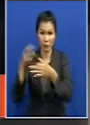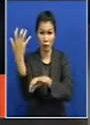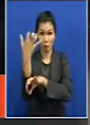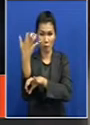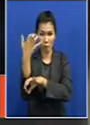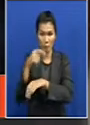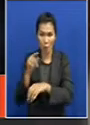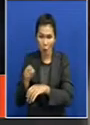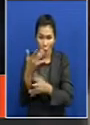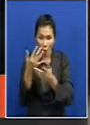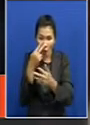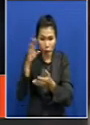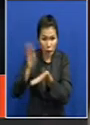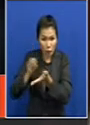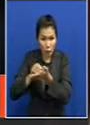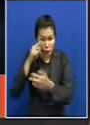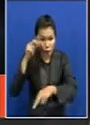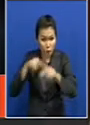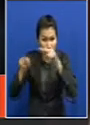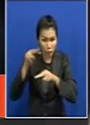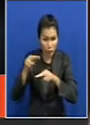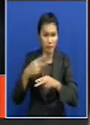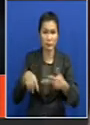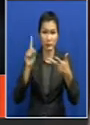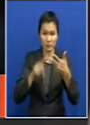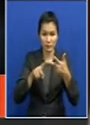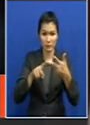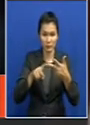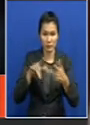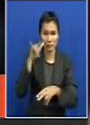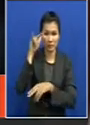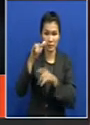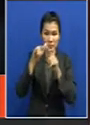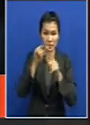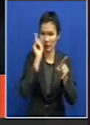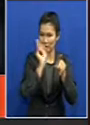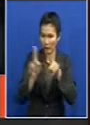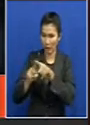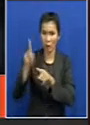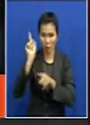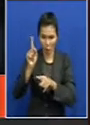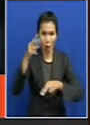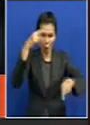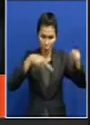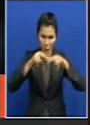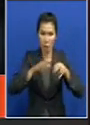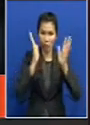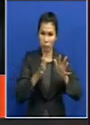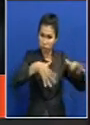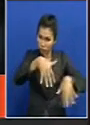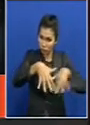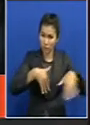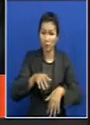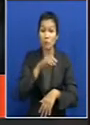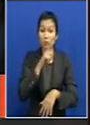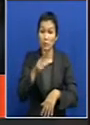ที่จะเอาไว้ตรวจสอบเอาไว้เป็นข้อมูล3แต่ละสายการบินจะต้องมีมาตรการในการคุ้มครองผู้บริโภคที่ชัดเจนครับถ้า